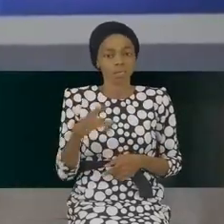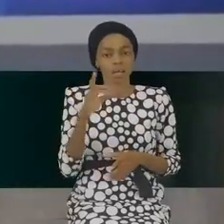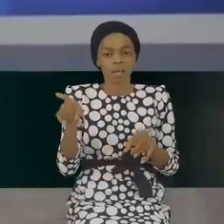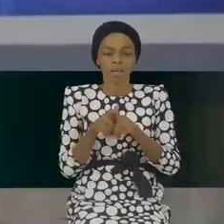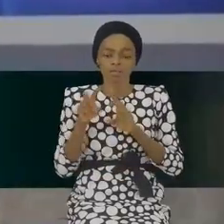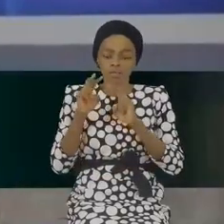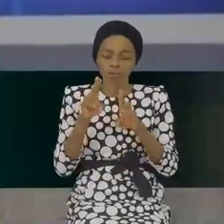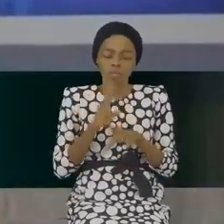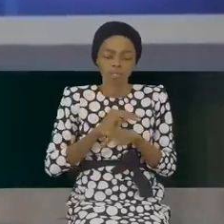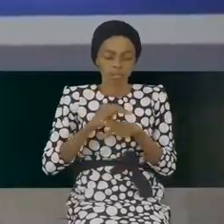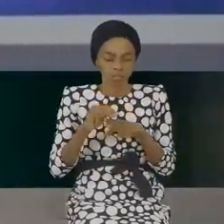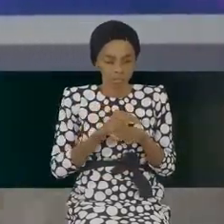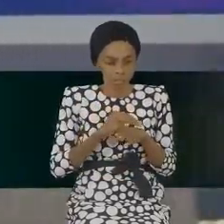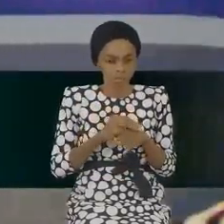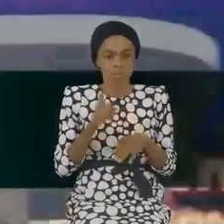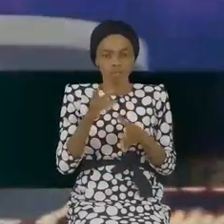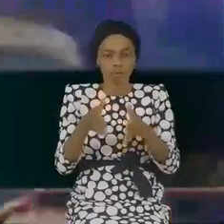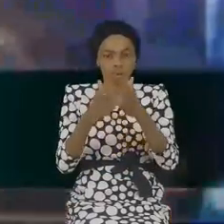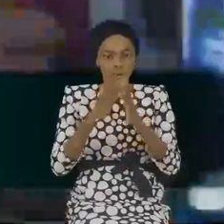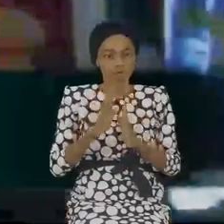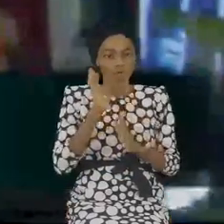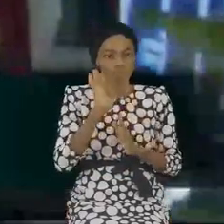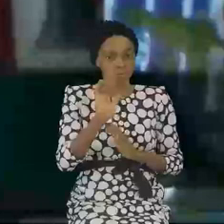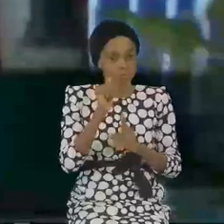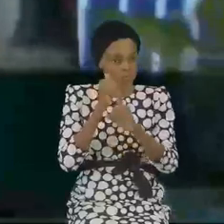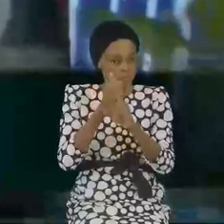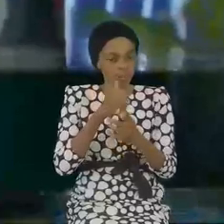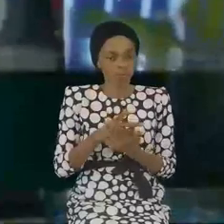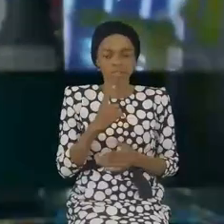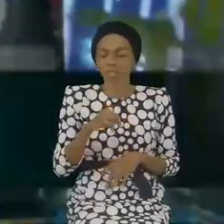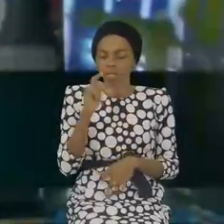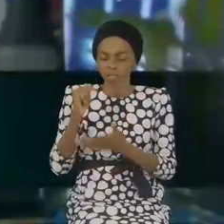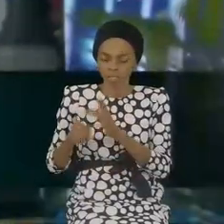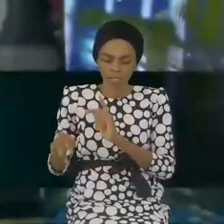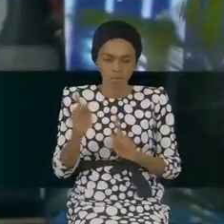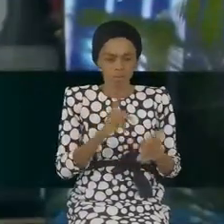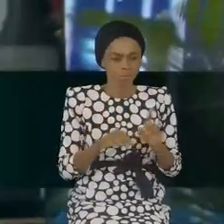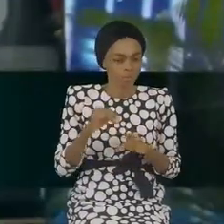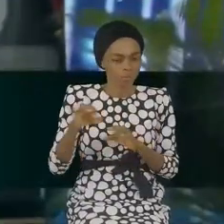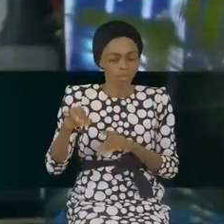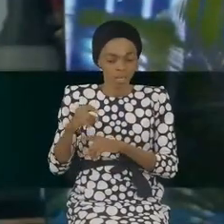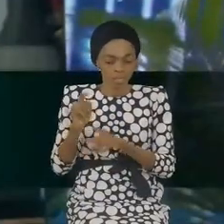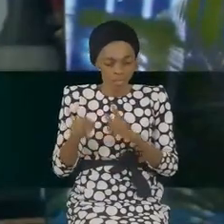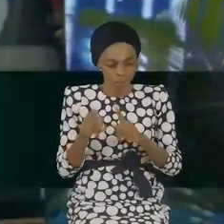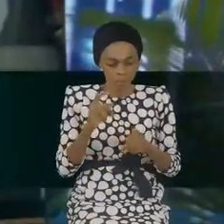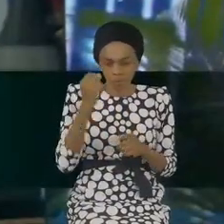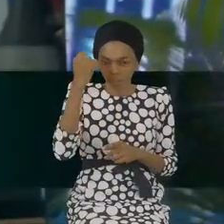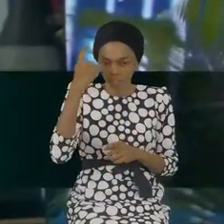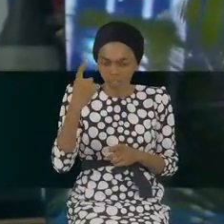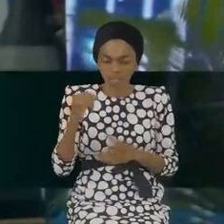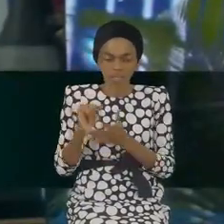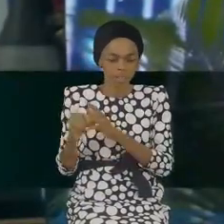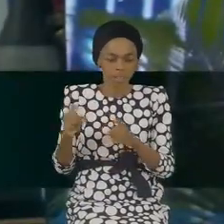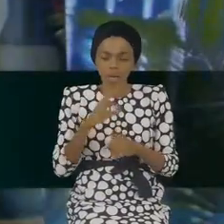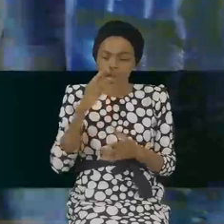réellement, le peuple, mes membres, ont-ils réellement compris qu'ils sont sortis du monde et que le monde